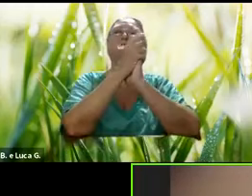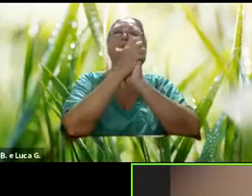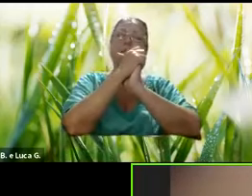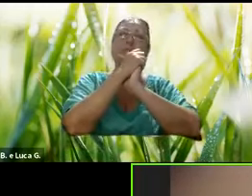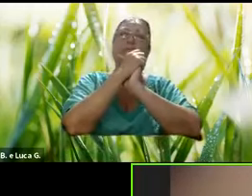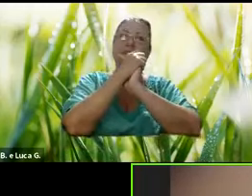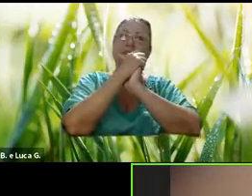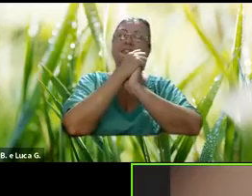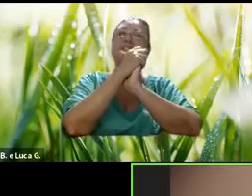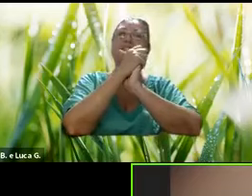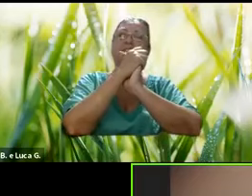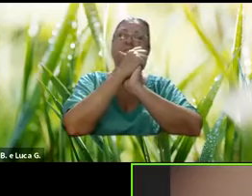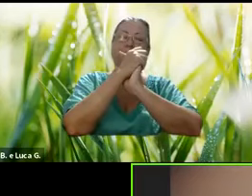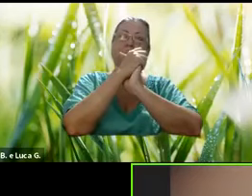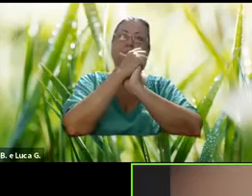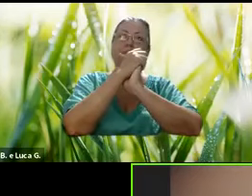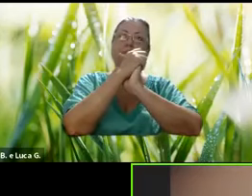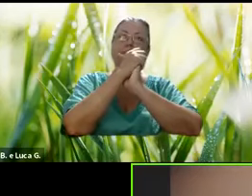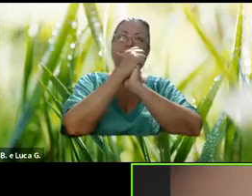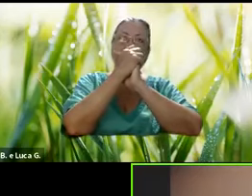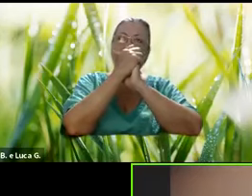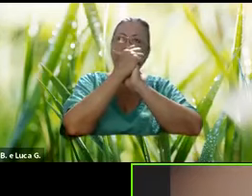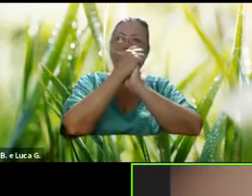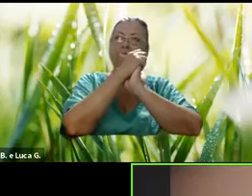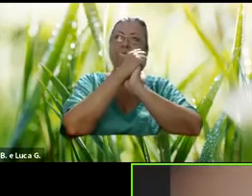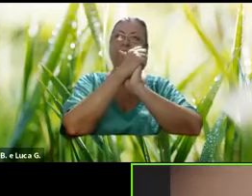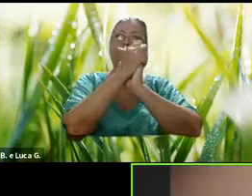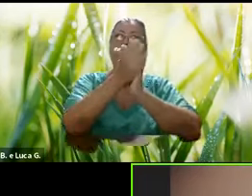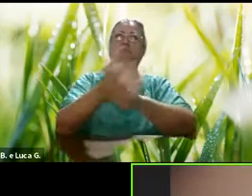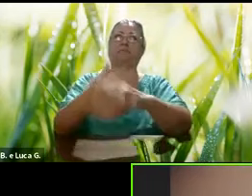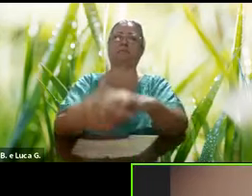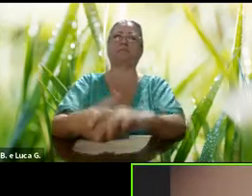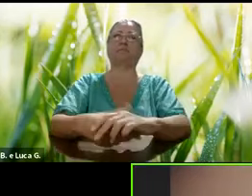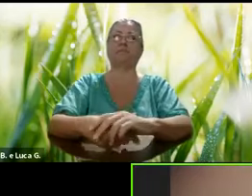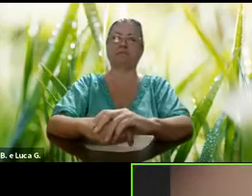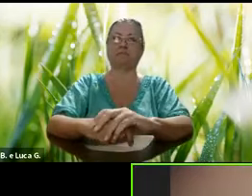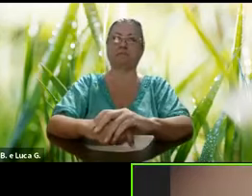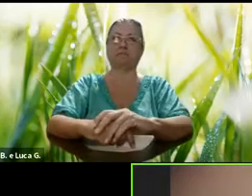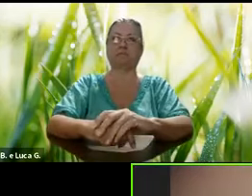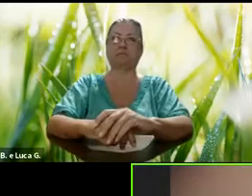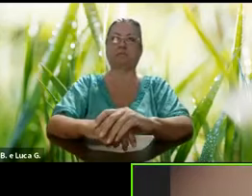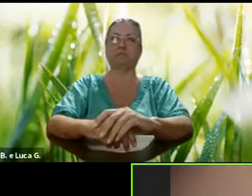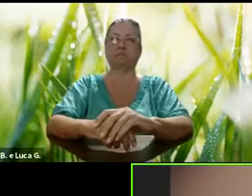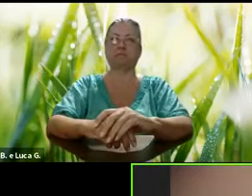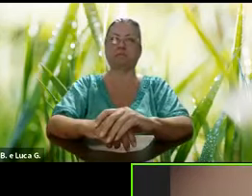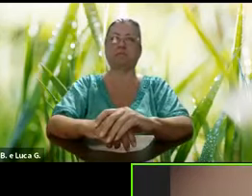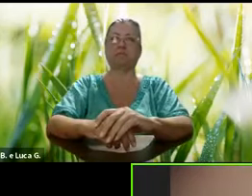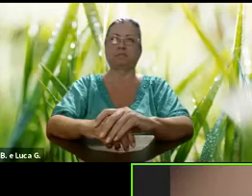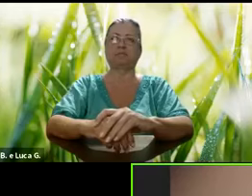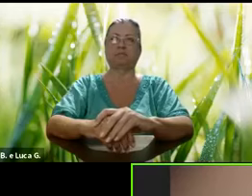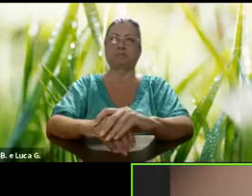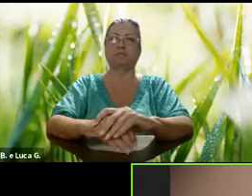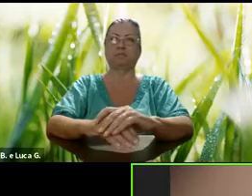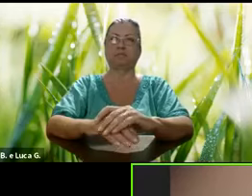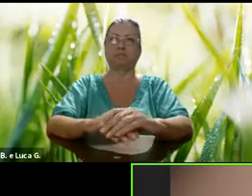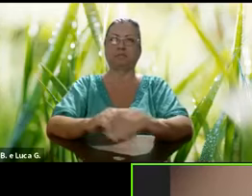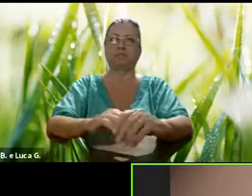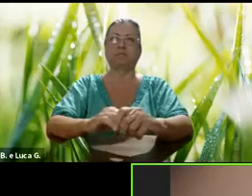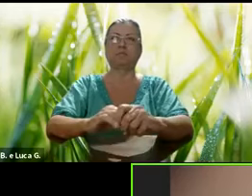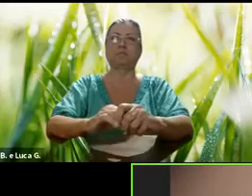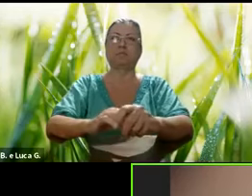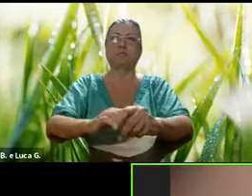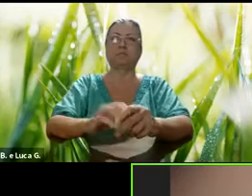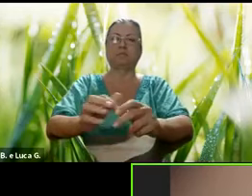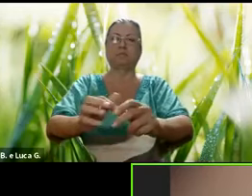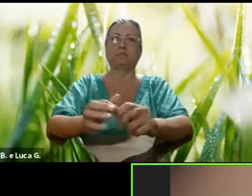lo spirito che è visibile anche dagli altri medium